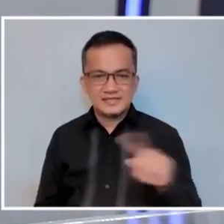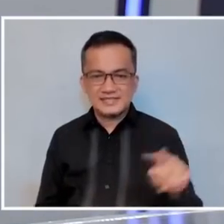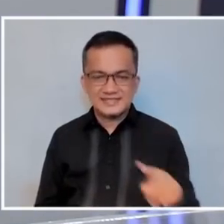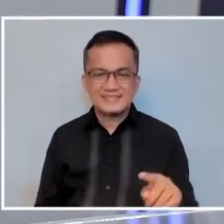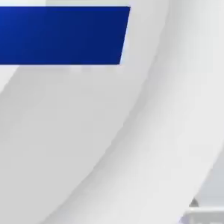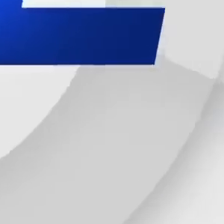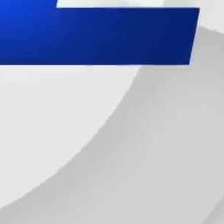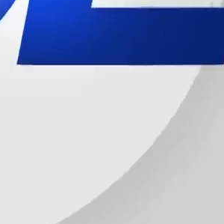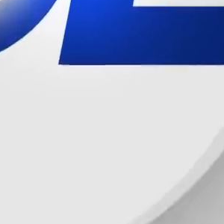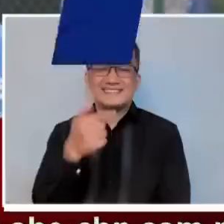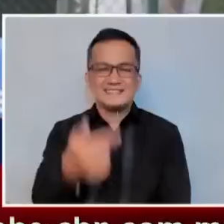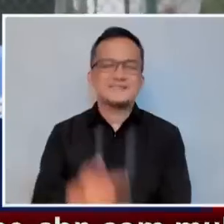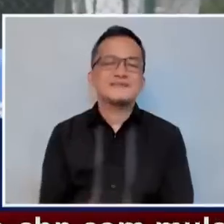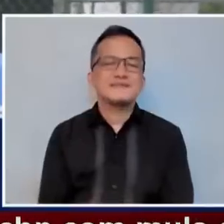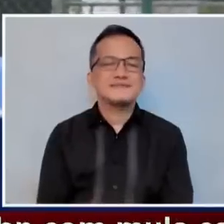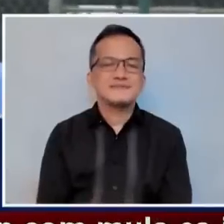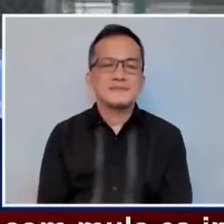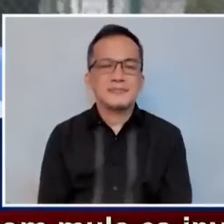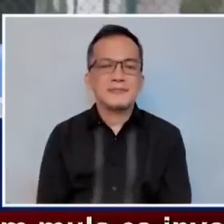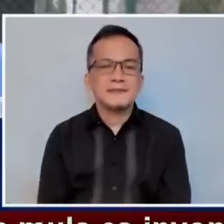Castillejo.